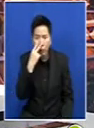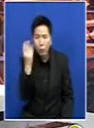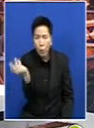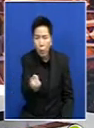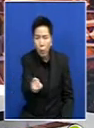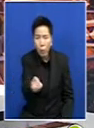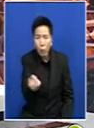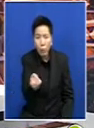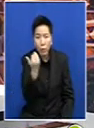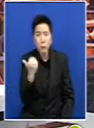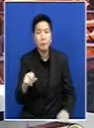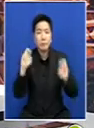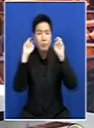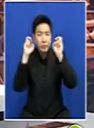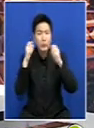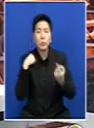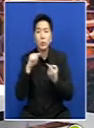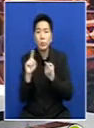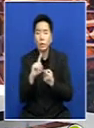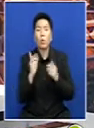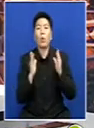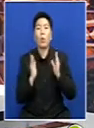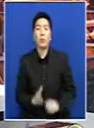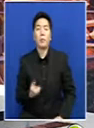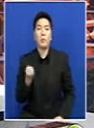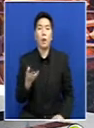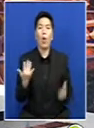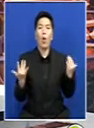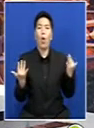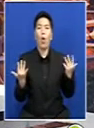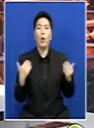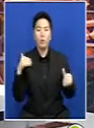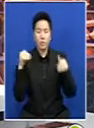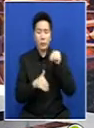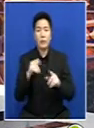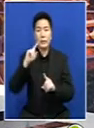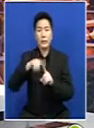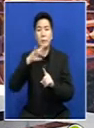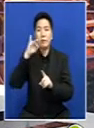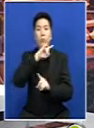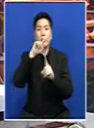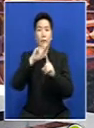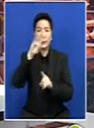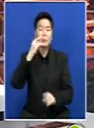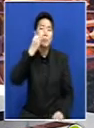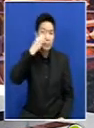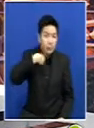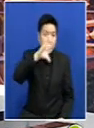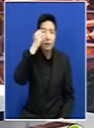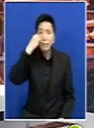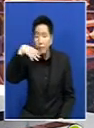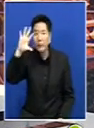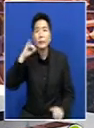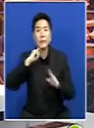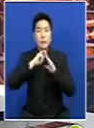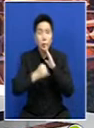อยมากประเด็นหนึ่งอาจจะตีความได้ว่าคนส่วนใหญ่รอไปทำประชามติ7สิงหาคมเลยจะกลับบ้านอยู่ต่างจังหวัดก็จะ